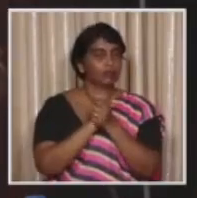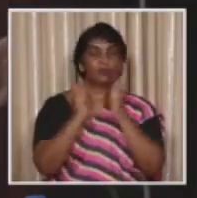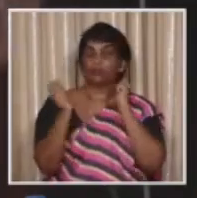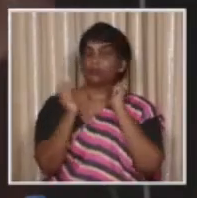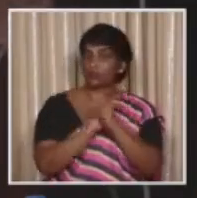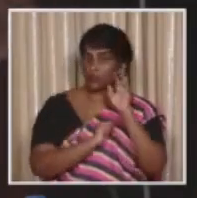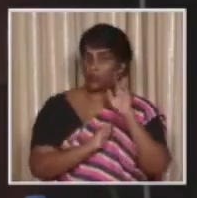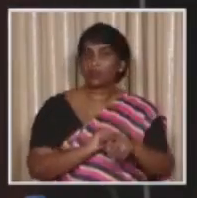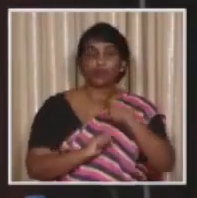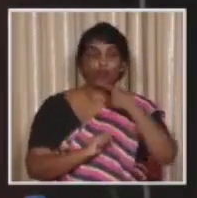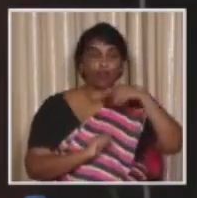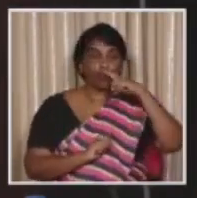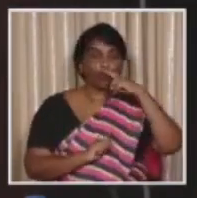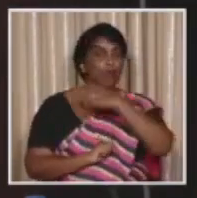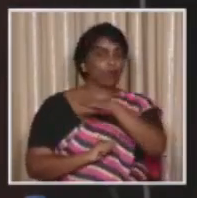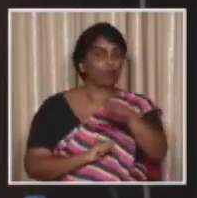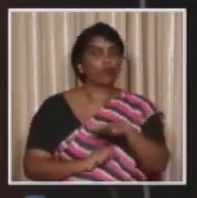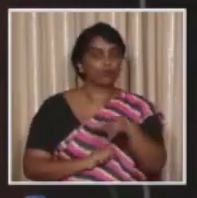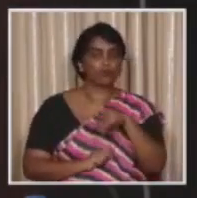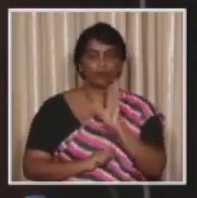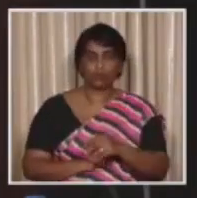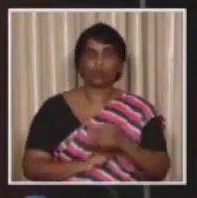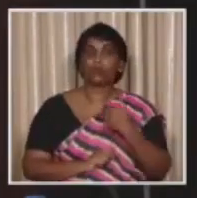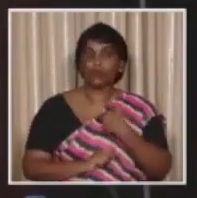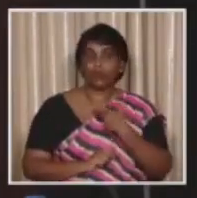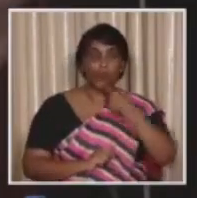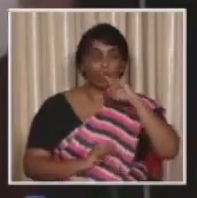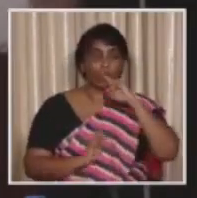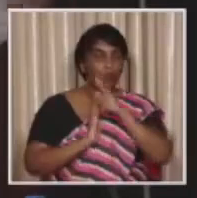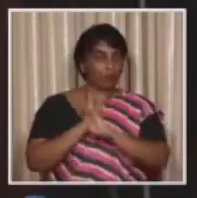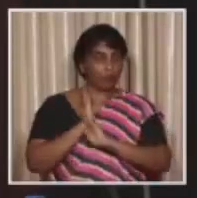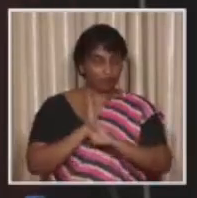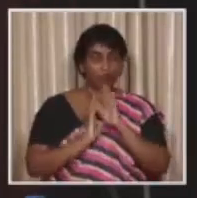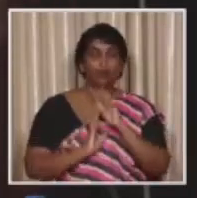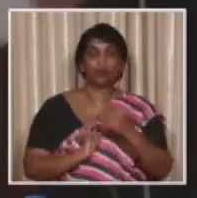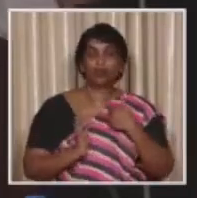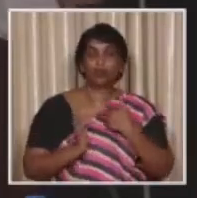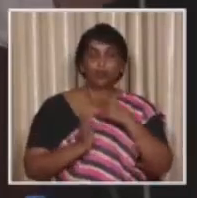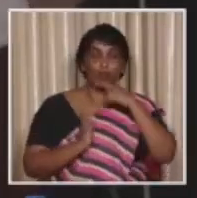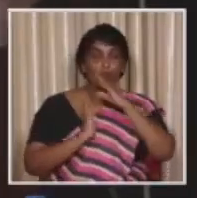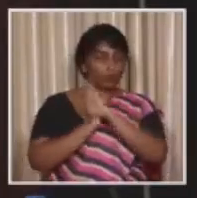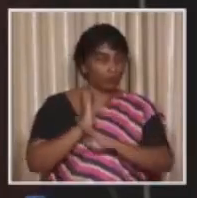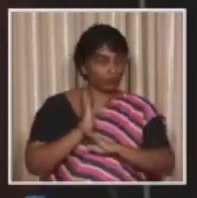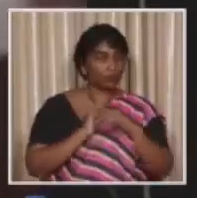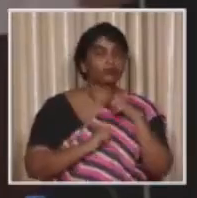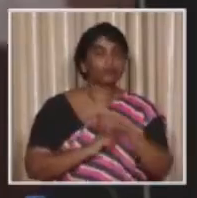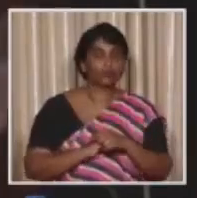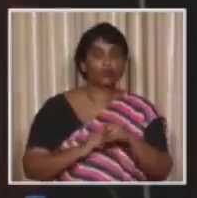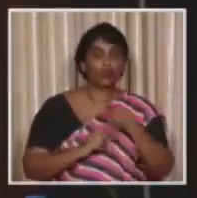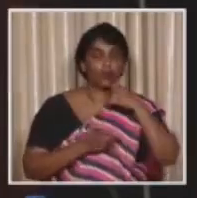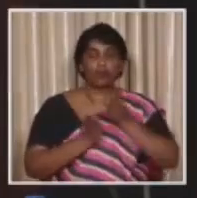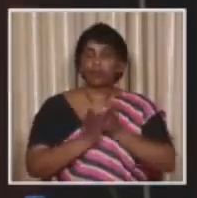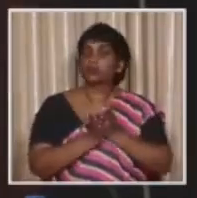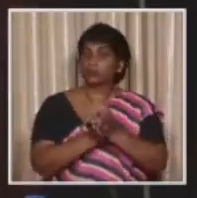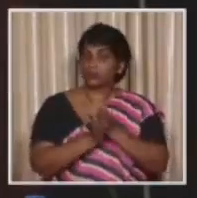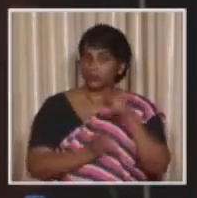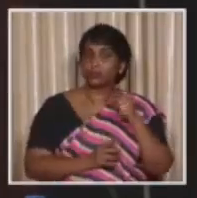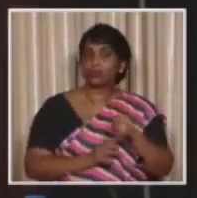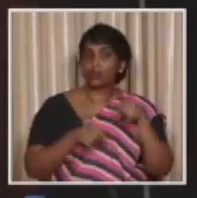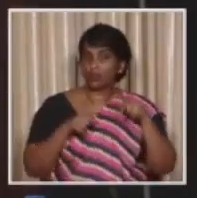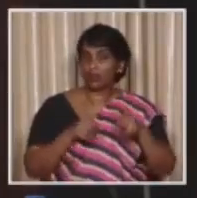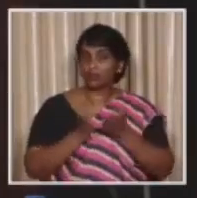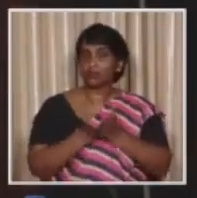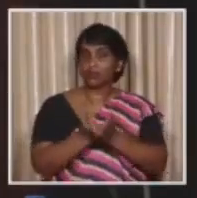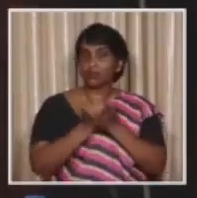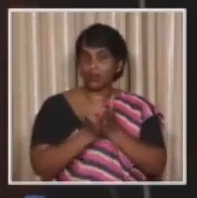පරිවර්තනය වෙන සාගර කලාපයක් බවට පත් වෙනවා අපේ සාගර කලාපය හරහා අපේ මුහුදු සීමා හරහා ඒ තියෙන මුහුදු ගමන් මාර්ග තුළ අදට